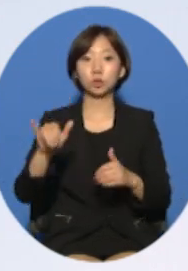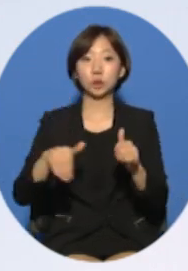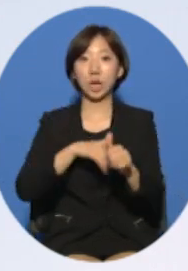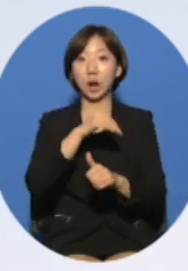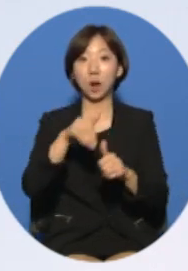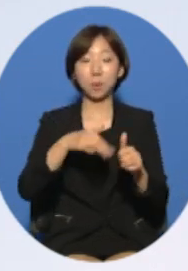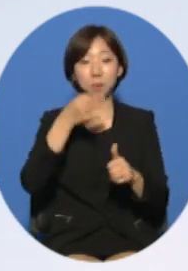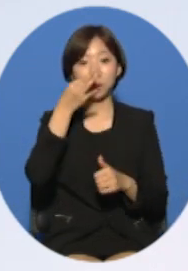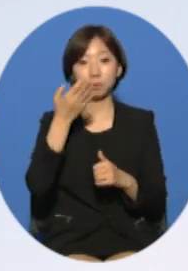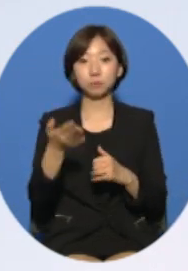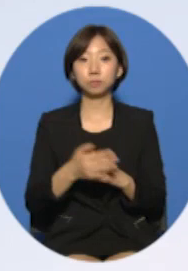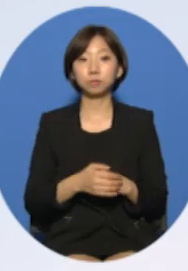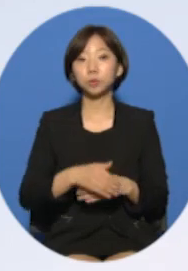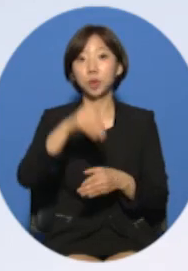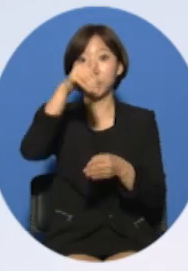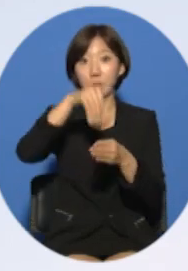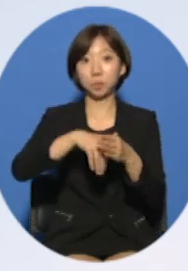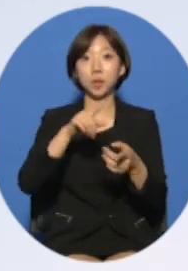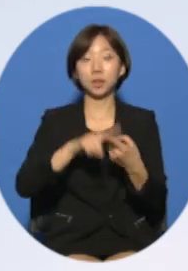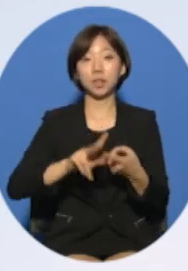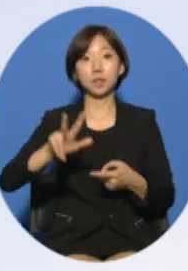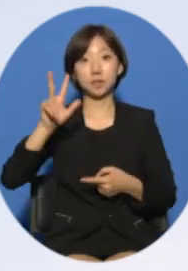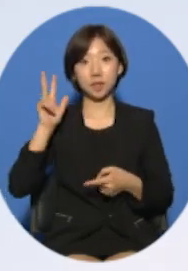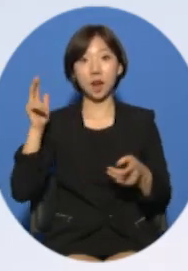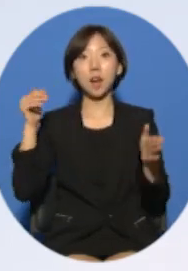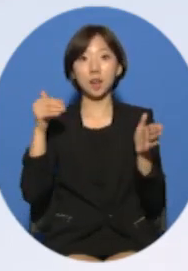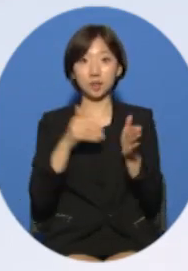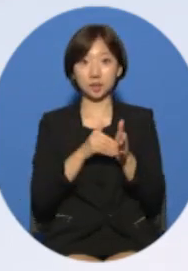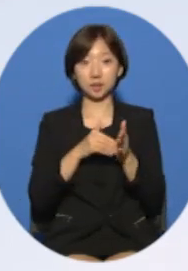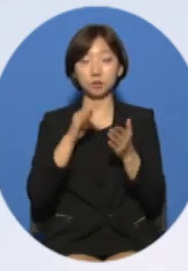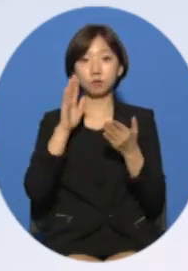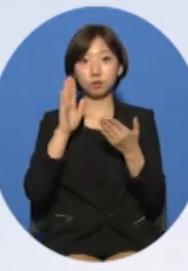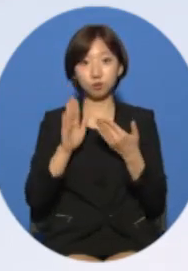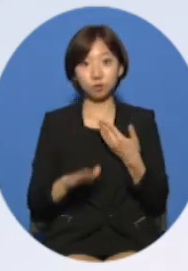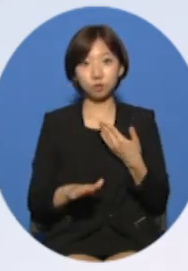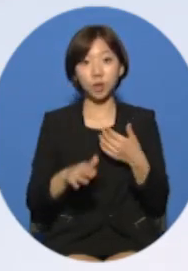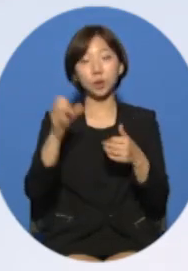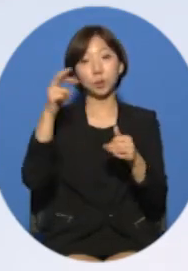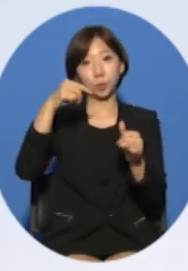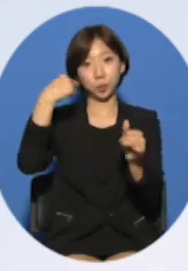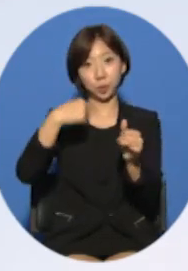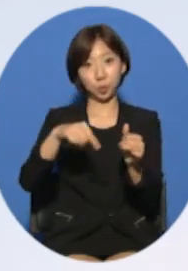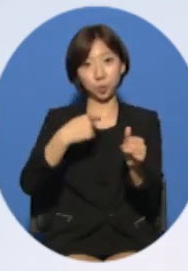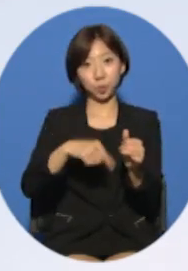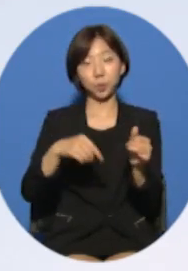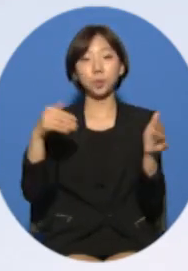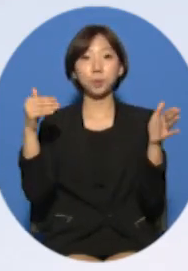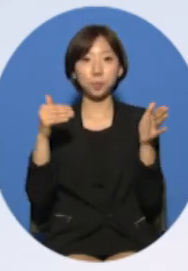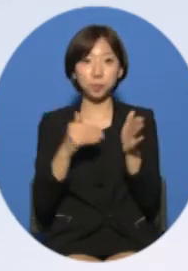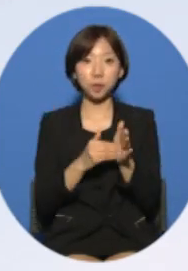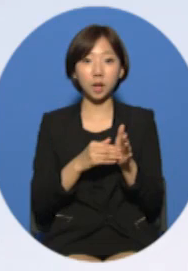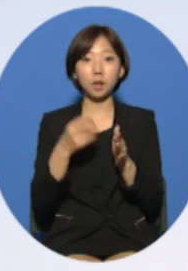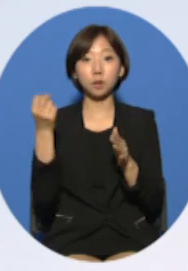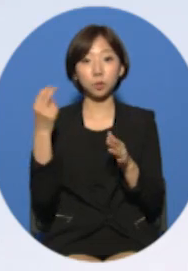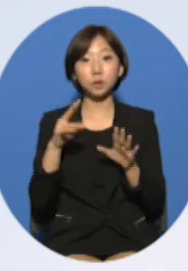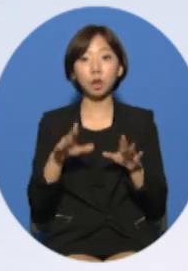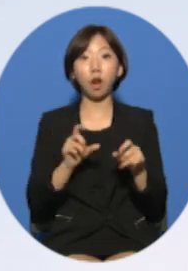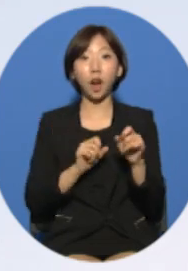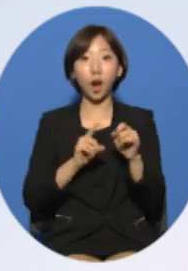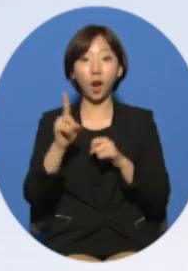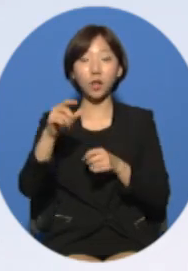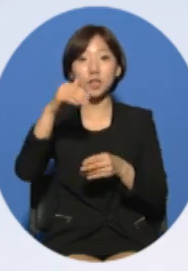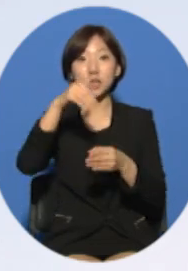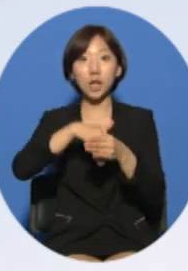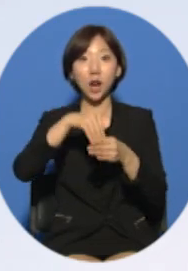자, 지금 이제 투표에 대해서 선서가 끝나고 투표 참관인 교육도 있었고 했습니다. 그리고 이제 거의 뭐 이제 선거가